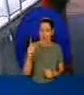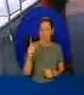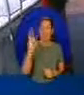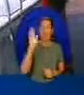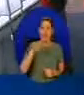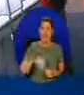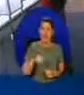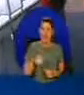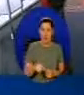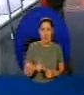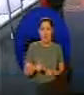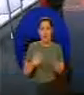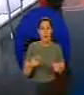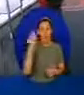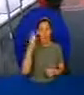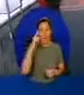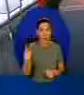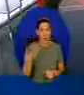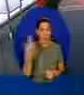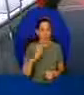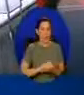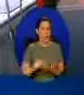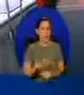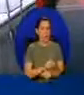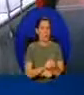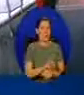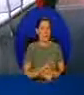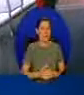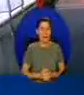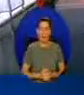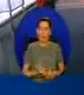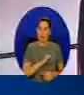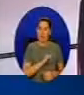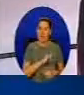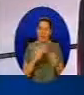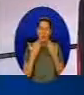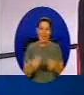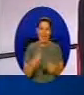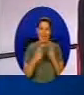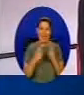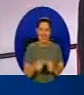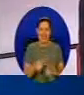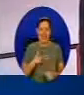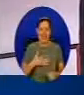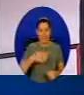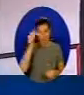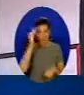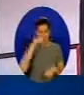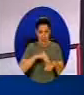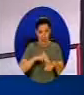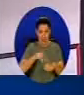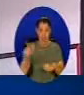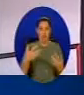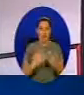הוא בוודאי כותב את זה מיד. מרתק מאוד, דרווין. תודה רבה לך על השיחה הזו. אני רק אזכיר,